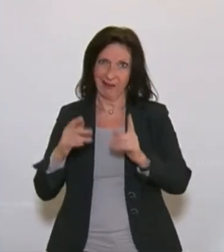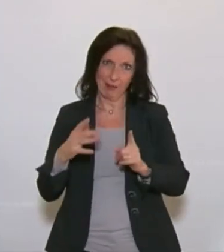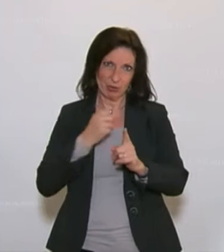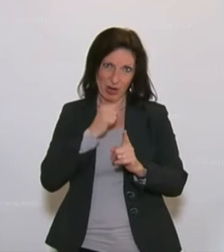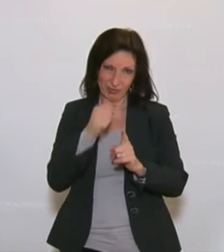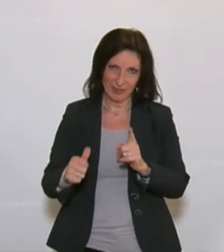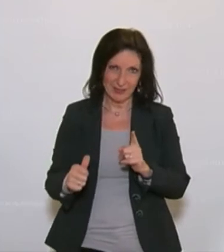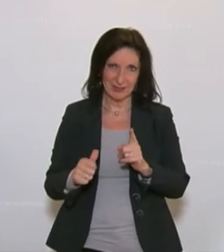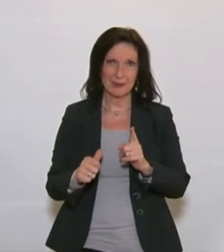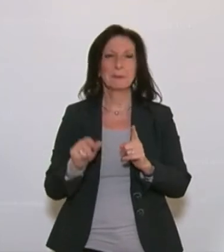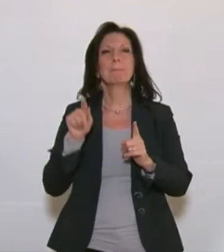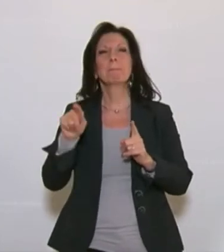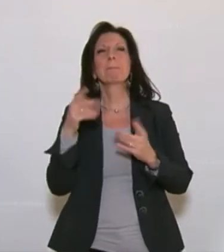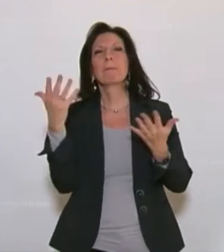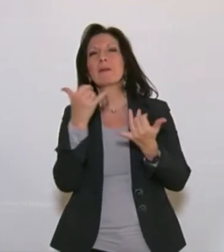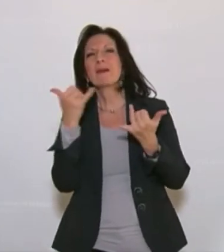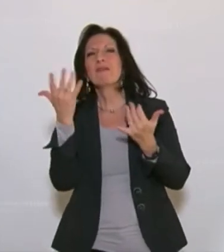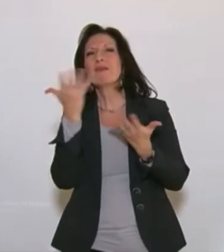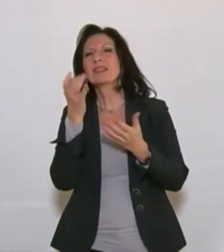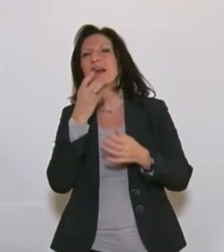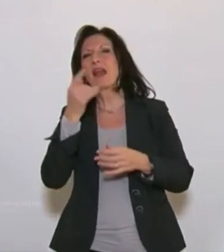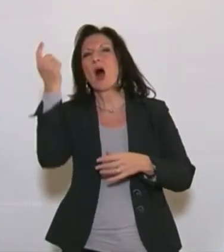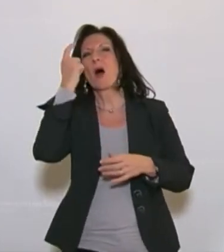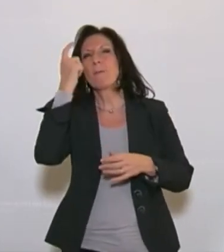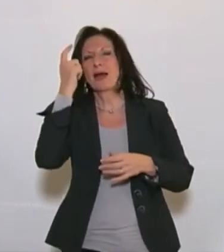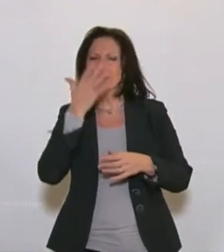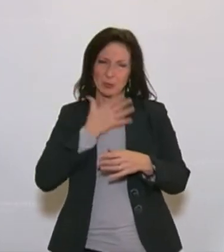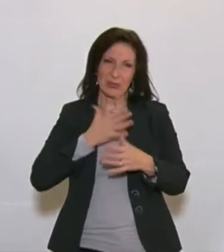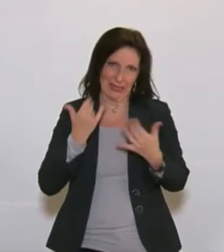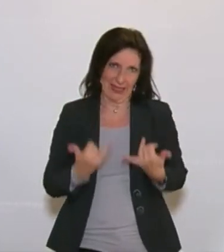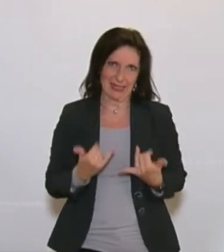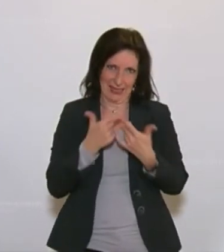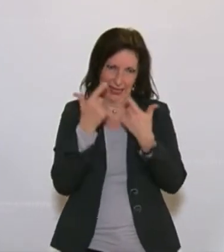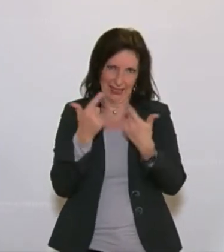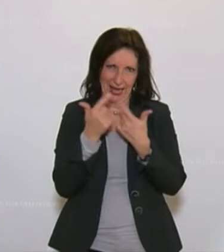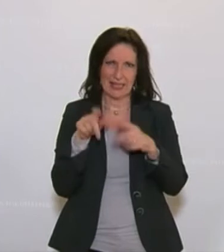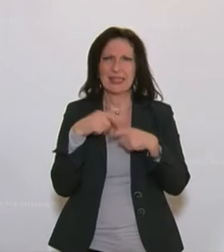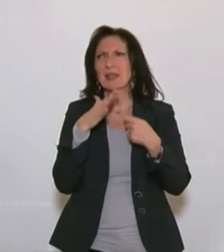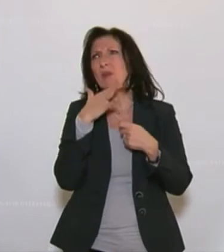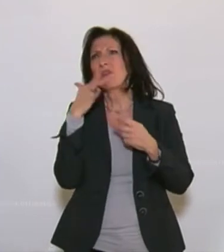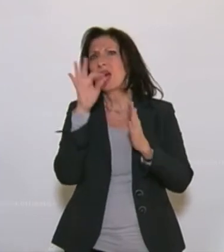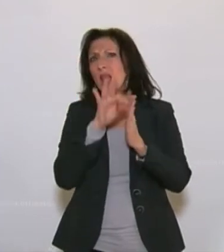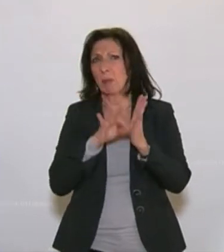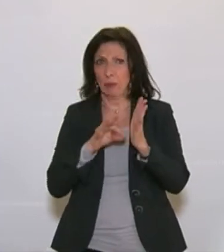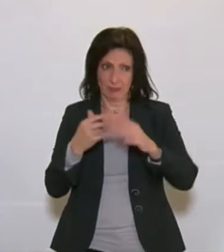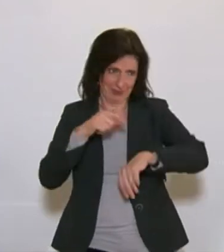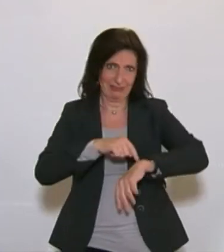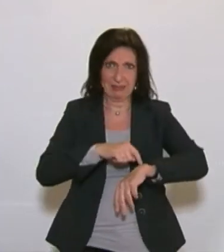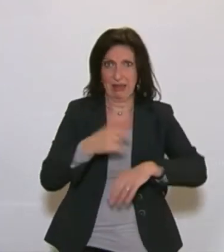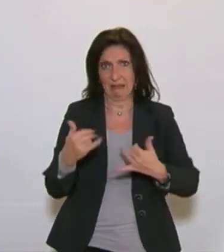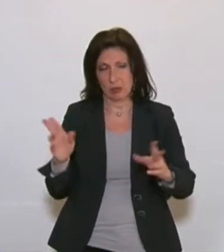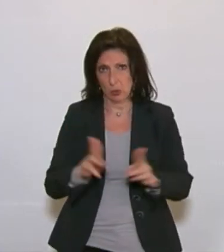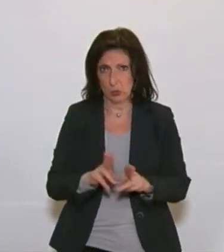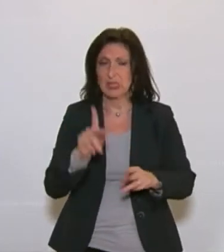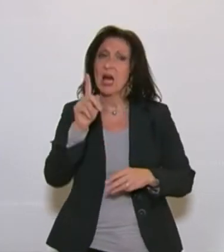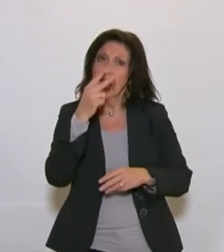das genau verorte, möchte ich Ihnen ein paar Punkten erläutern. Es sind unzählige, die sich leider in den Minuten hier nicht ausgehen. Aber